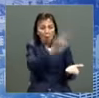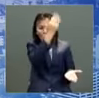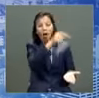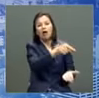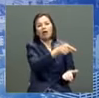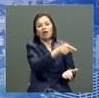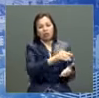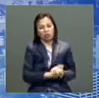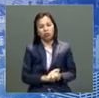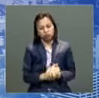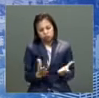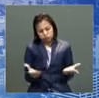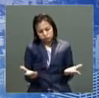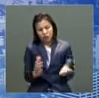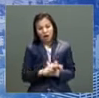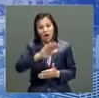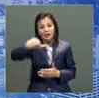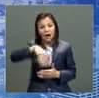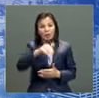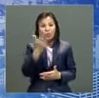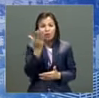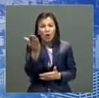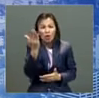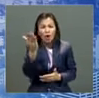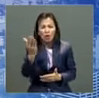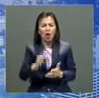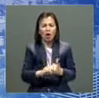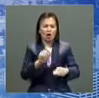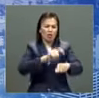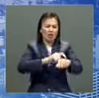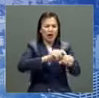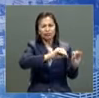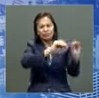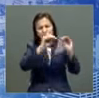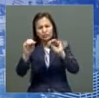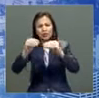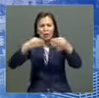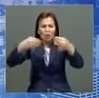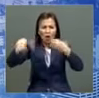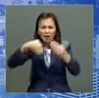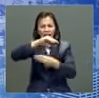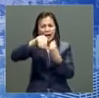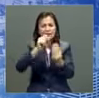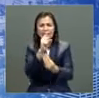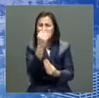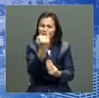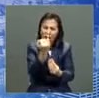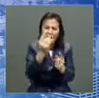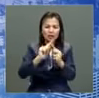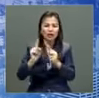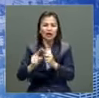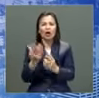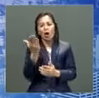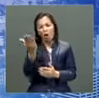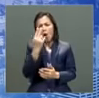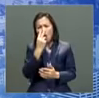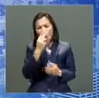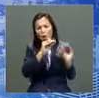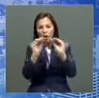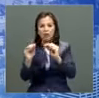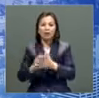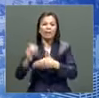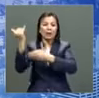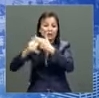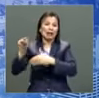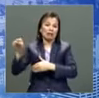างนี้สิ่งที่ท่านเรียกร้องว่าอยากจะผ่อนคลายอยากจะผ่อนคลายดูจากประเทศที่เขาทำม